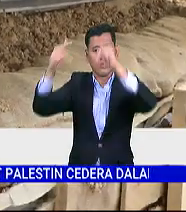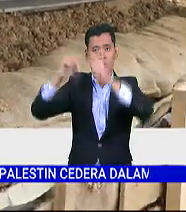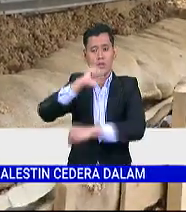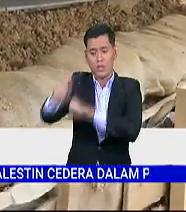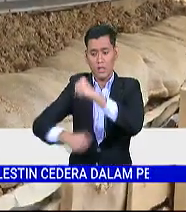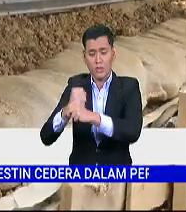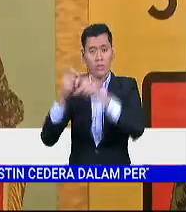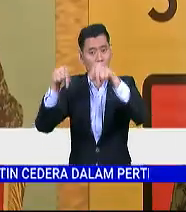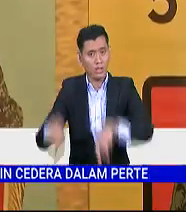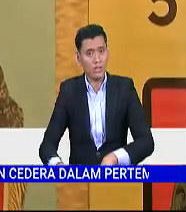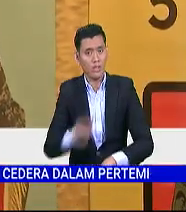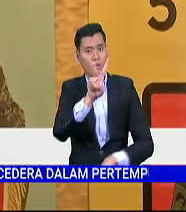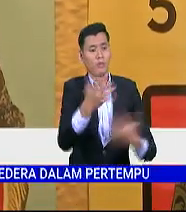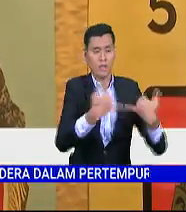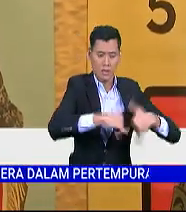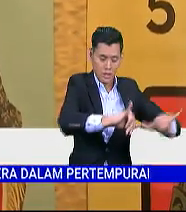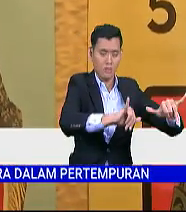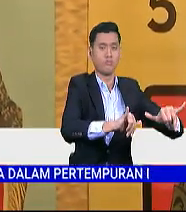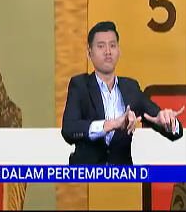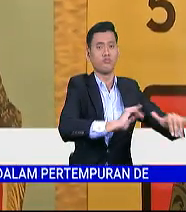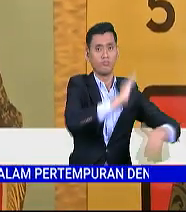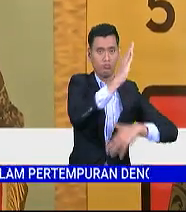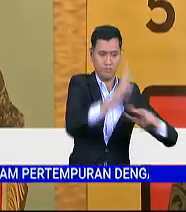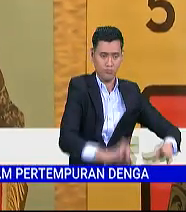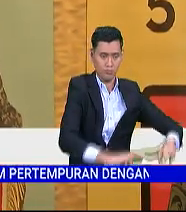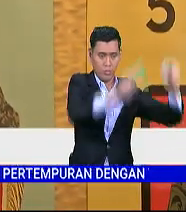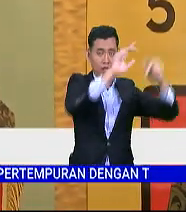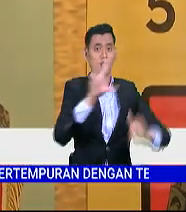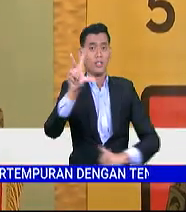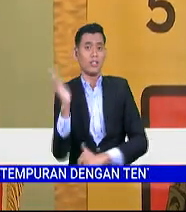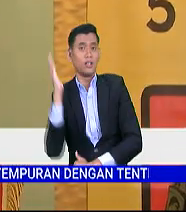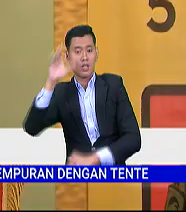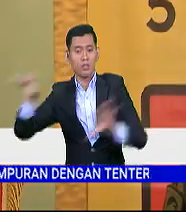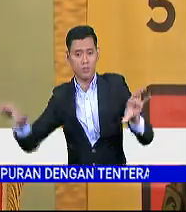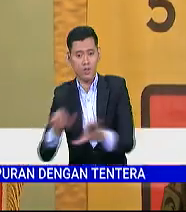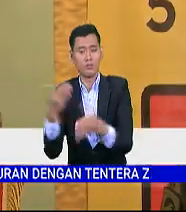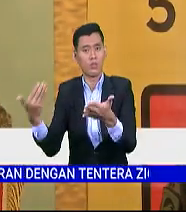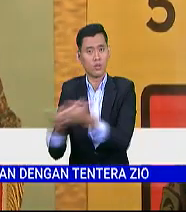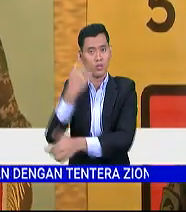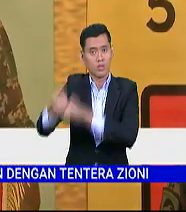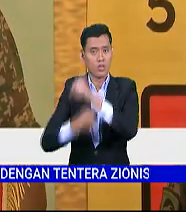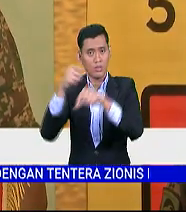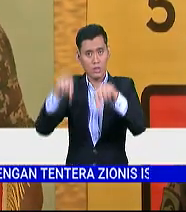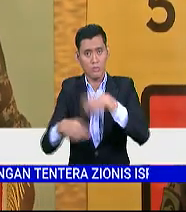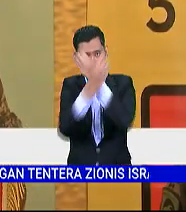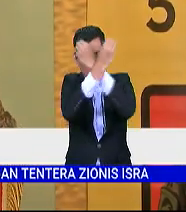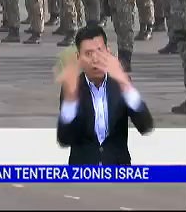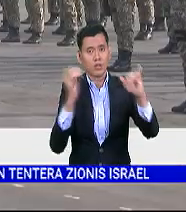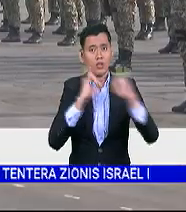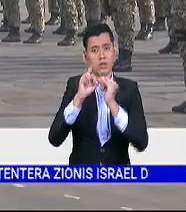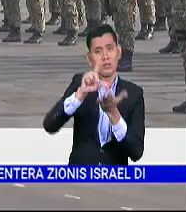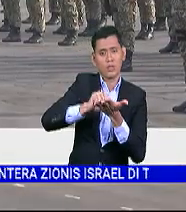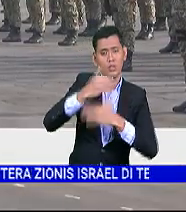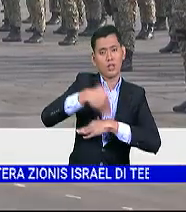2 sedang dalam pembinaan, 3 akan dibina baru pada tahun ini. Beliau berkata demikian dalam sidang media